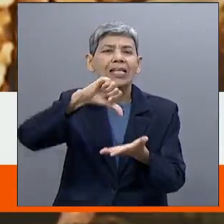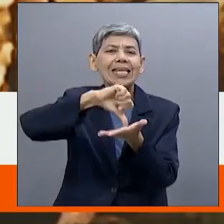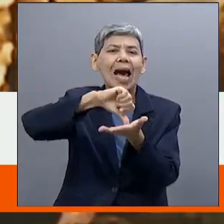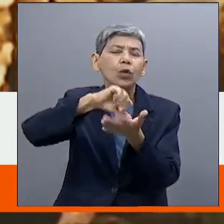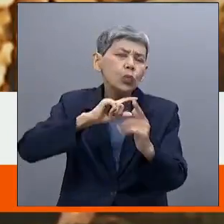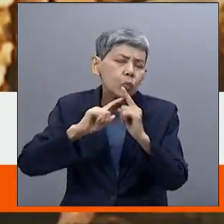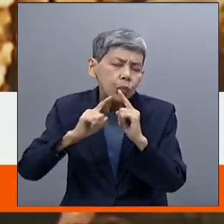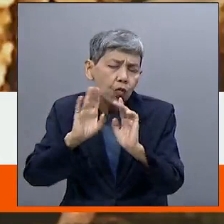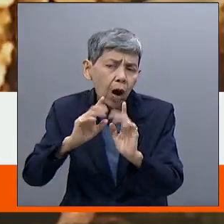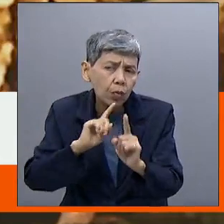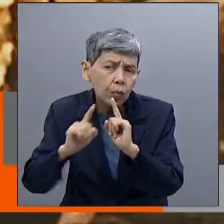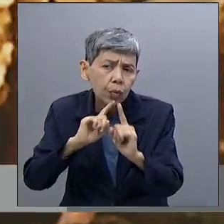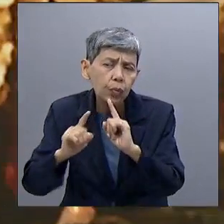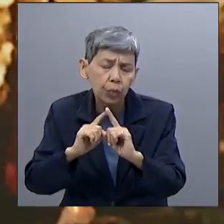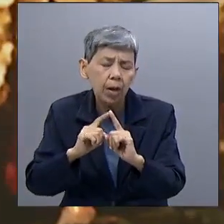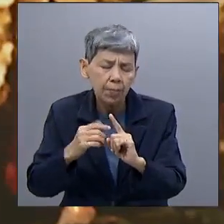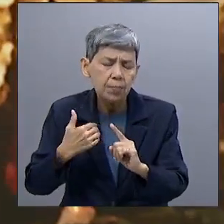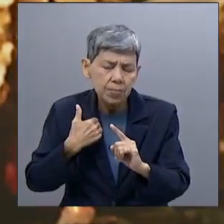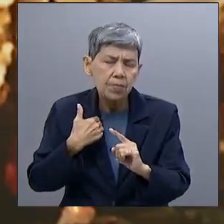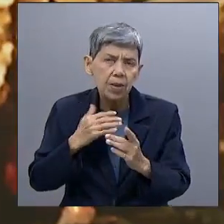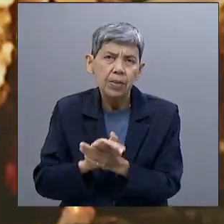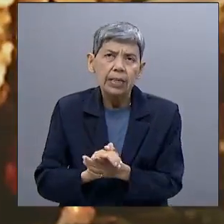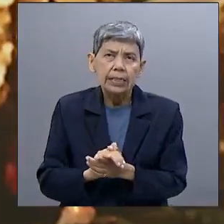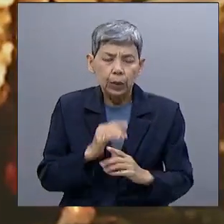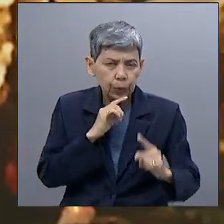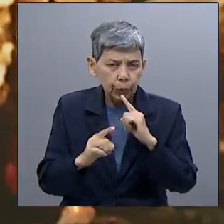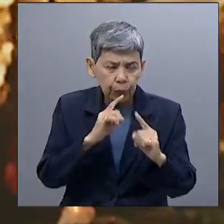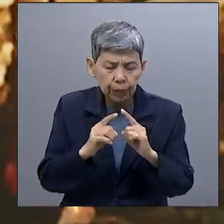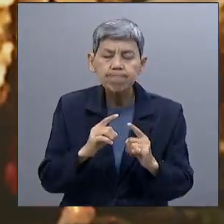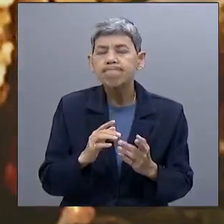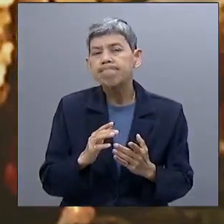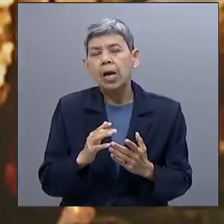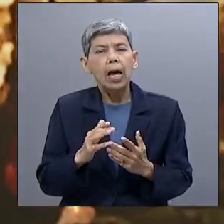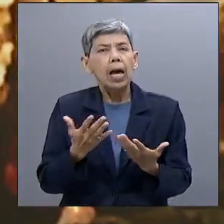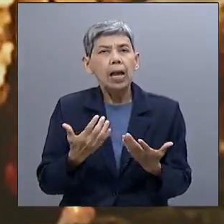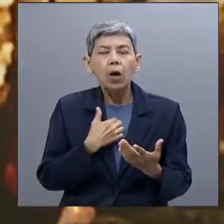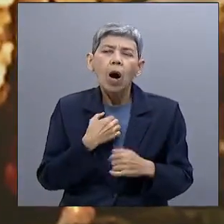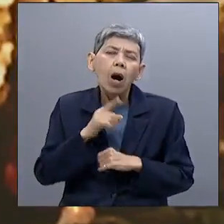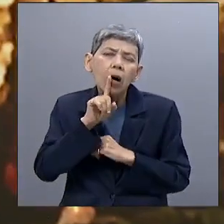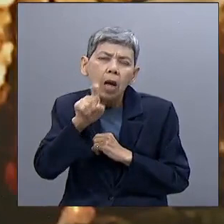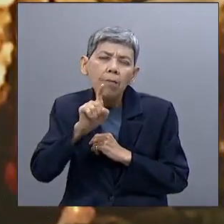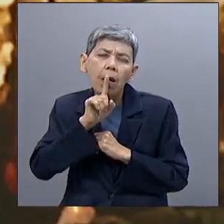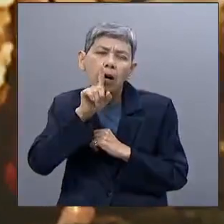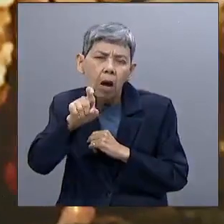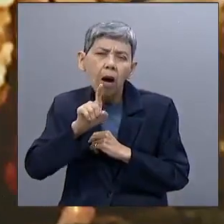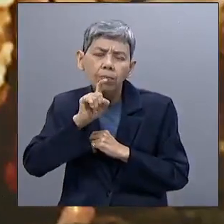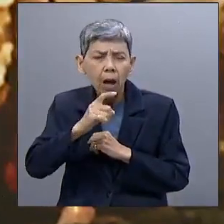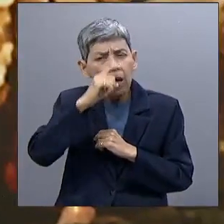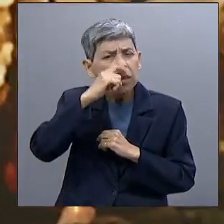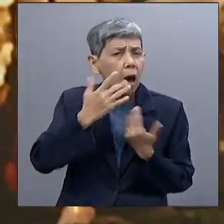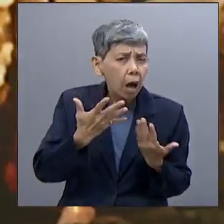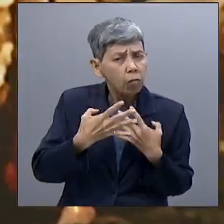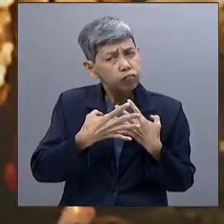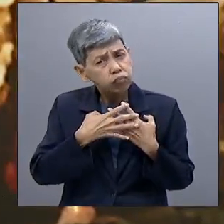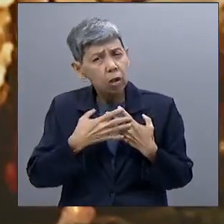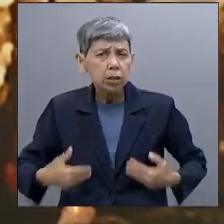ะครับอย่างน้อยก็สามารถในการที่จะประสานถามเดี๋ยวจะคนของเราเป็นไงปลอดภัยอะไร